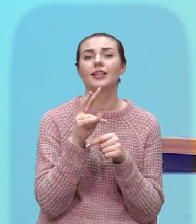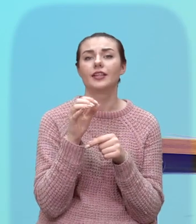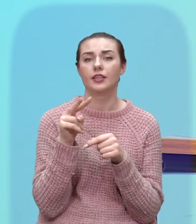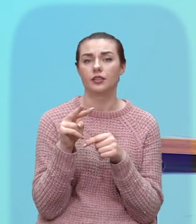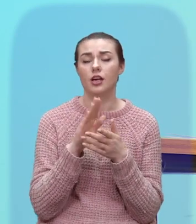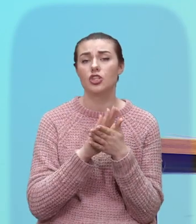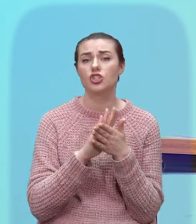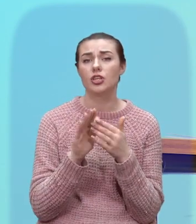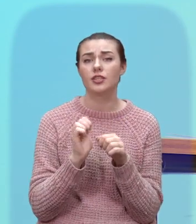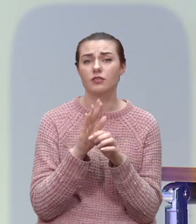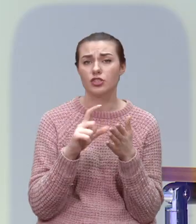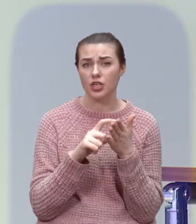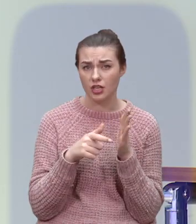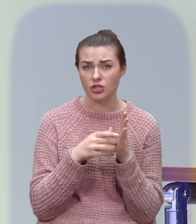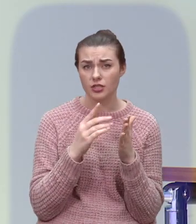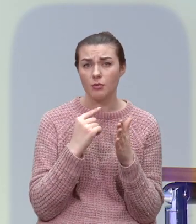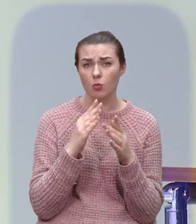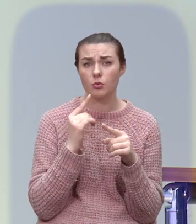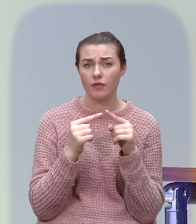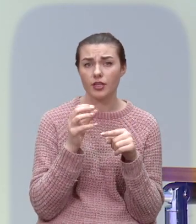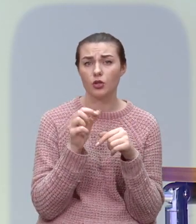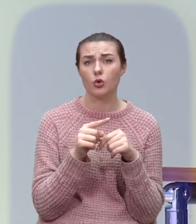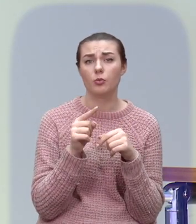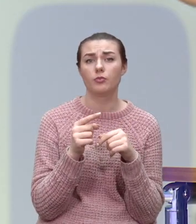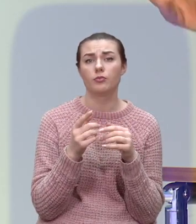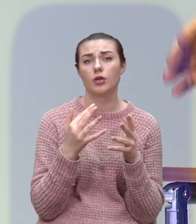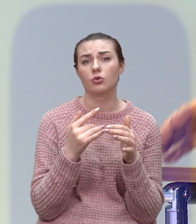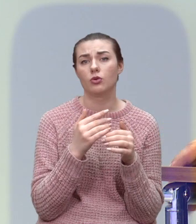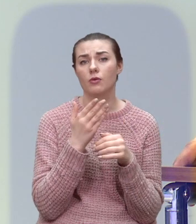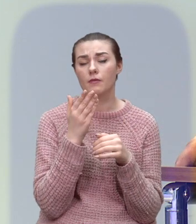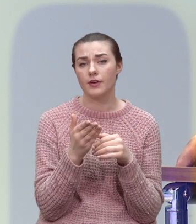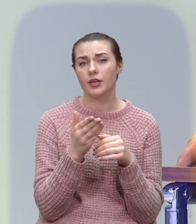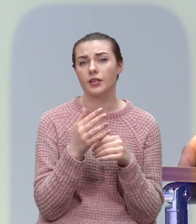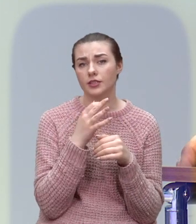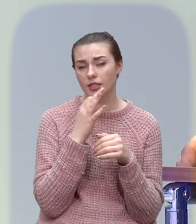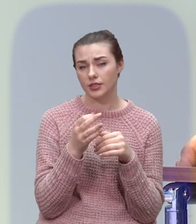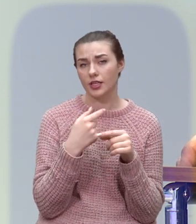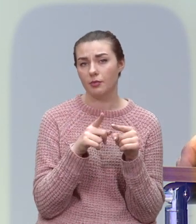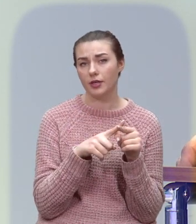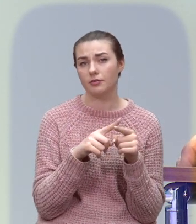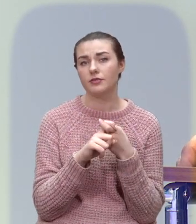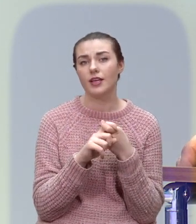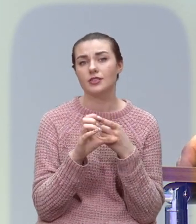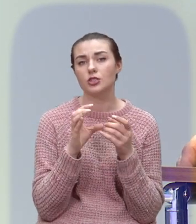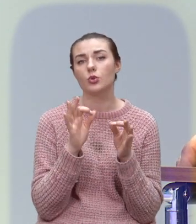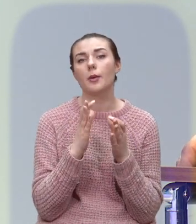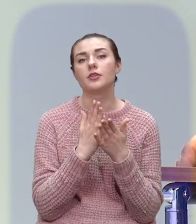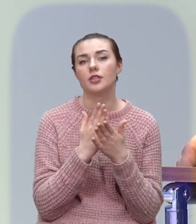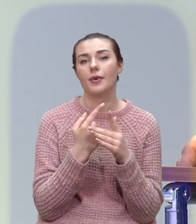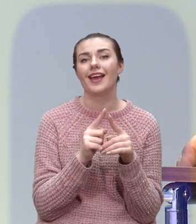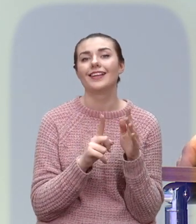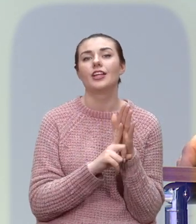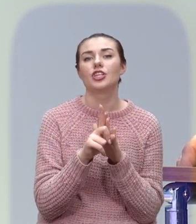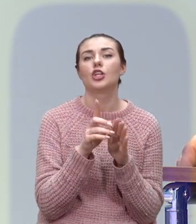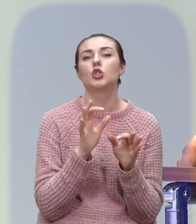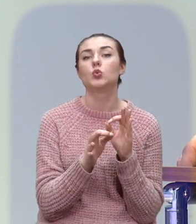ну очищение святилище если мы уже будем говорить о том поскольку вы упомянули уже об этом до свина судебной системы